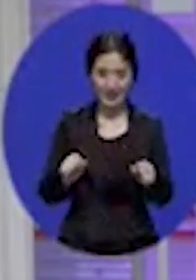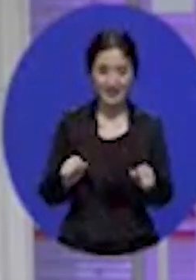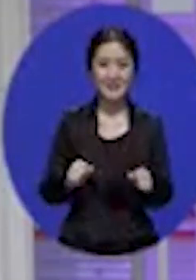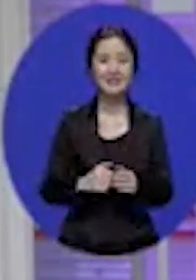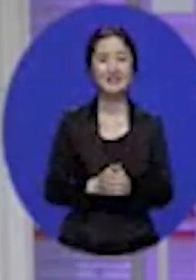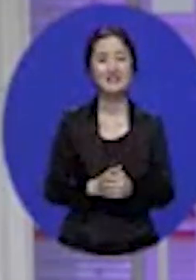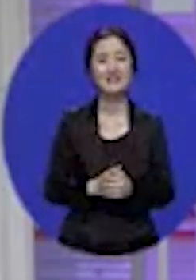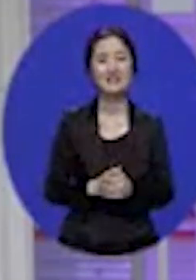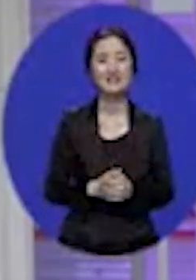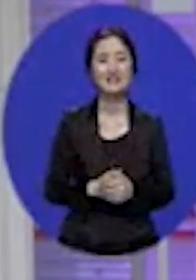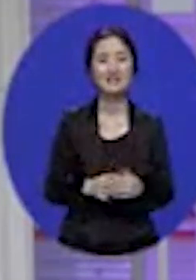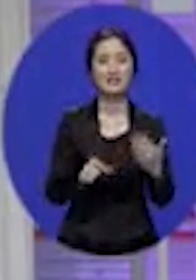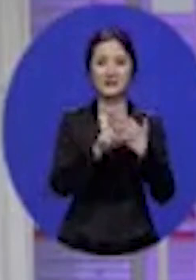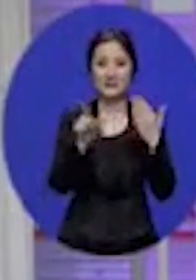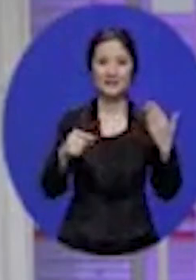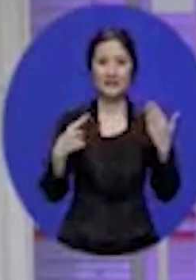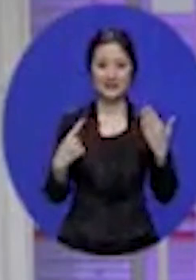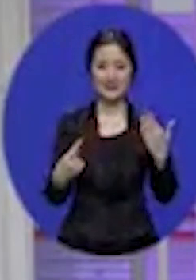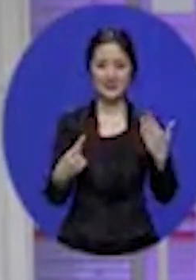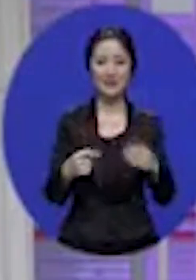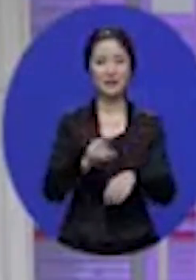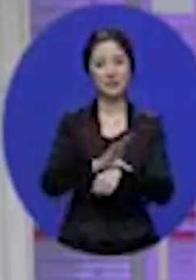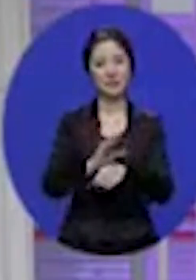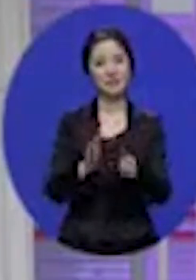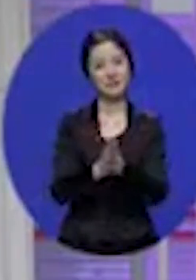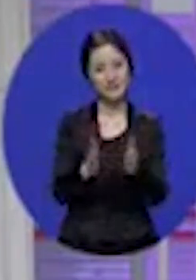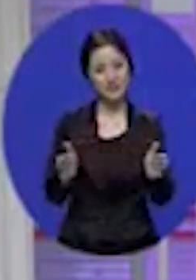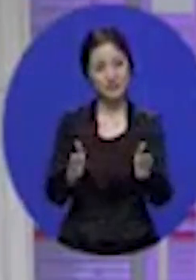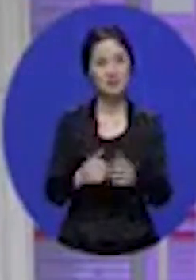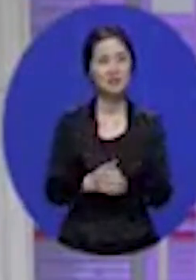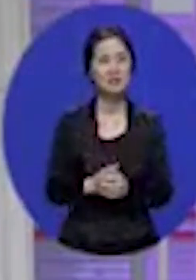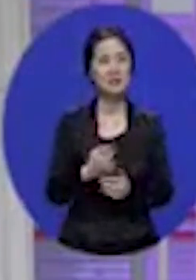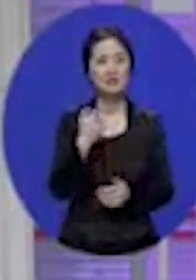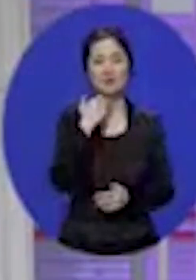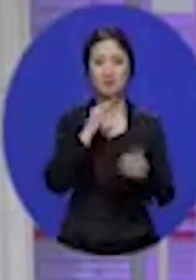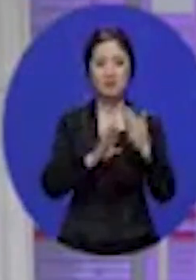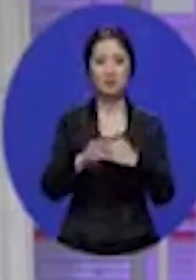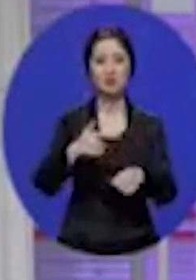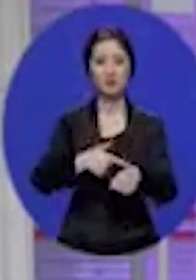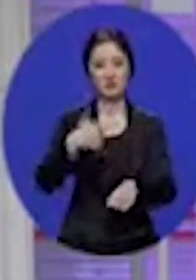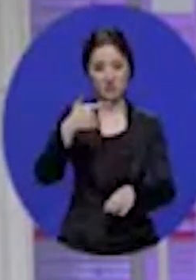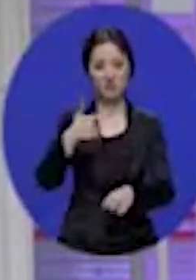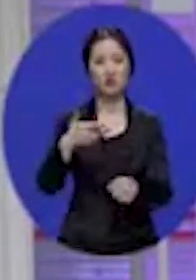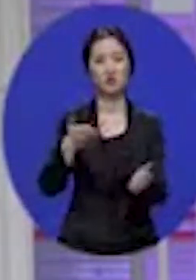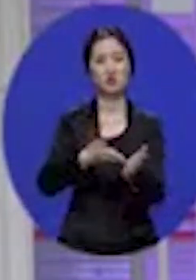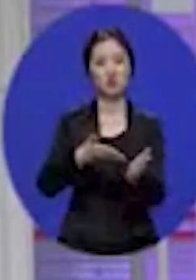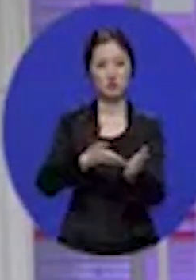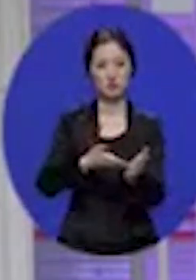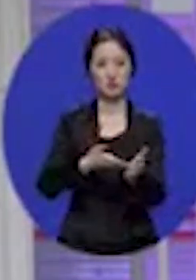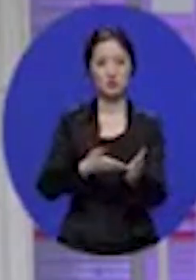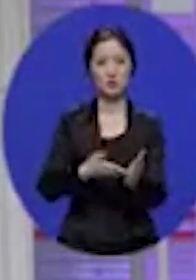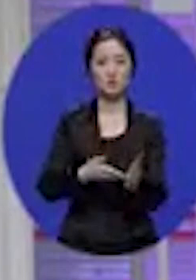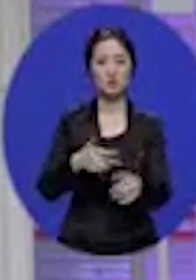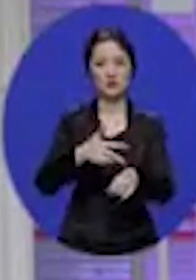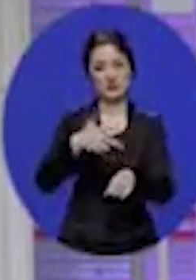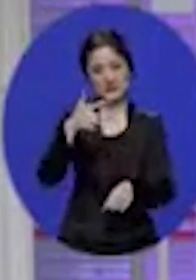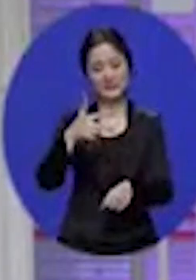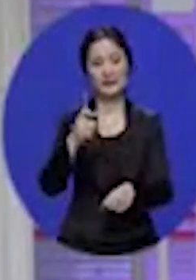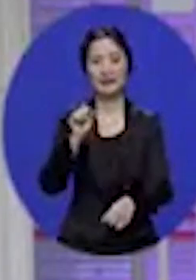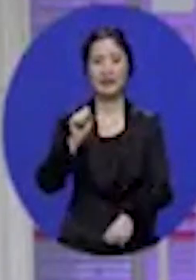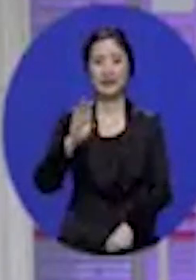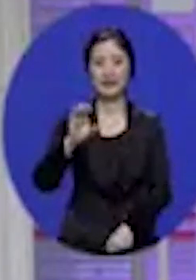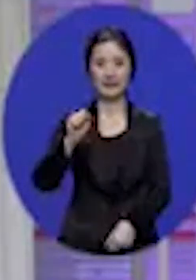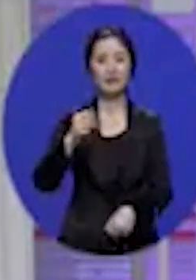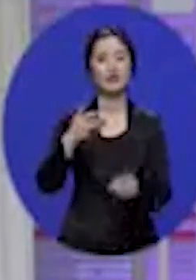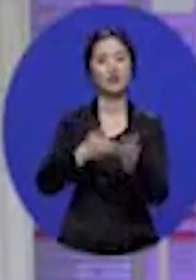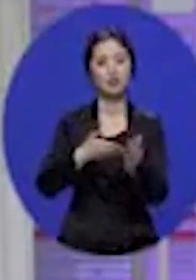주무셨습니까? 9월 1일 방송을 시작합니다. 잠시 후 6시에는 모닝와이드를 보내드리겠고 7시에는 SBS 뉴스를